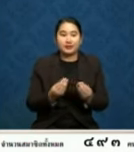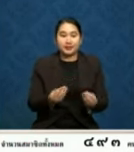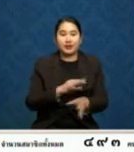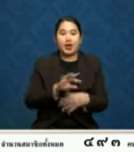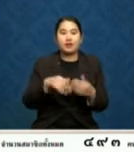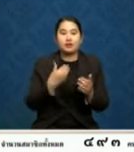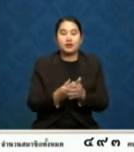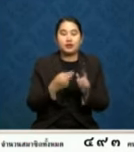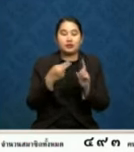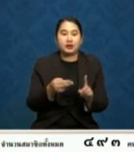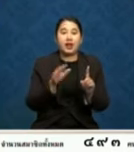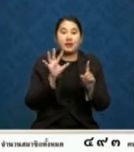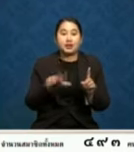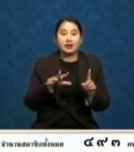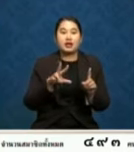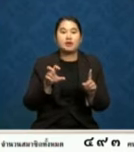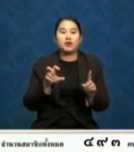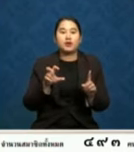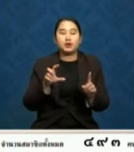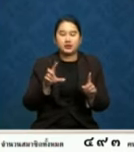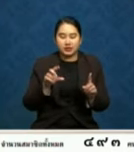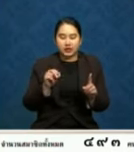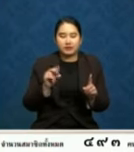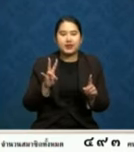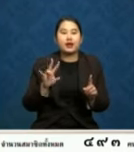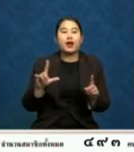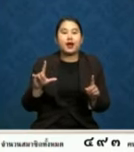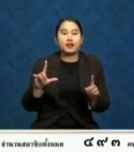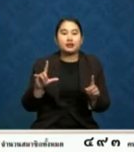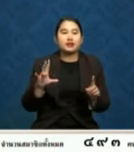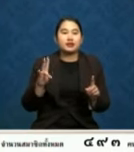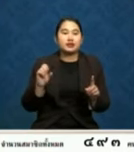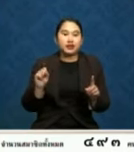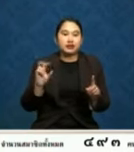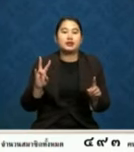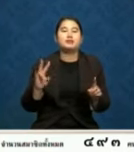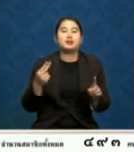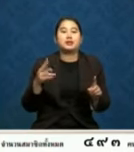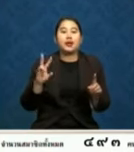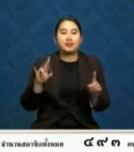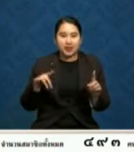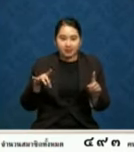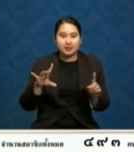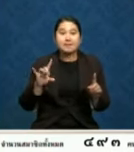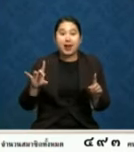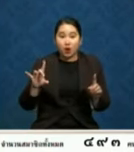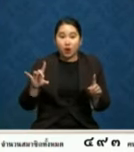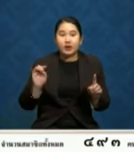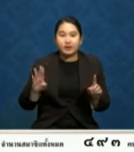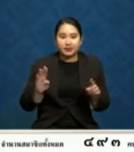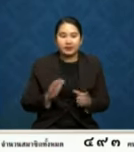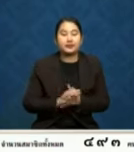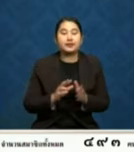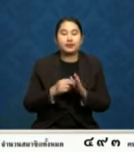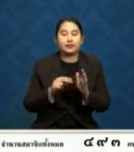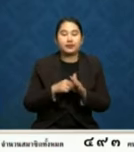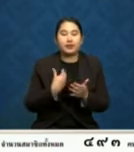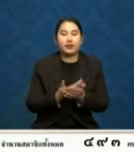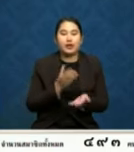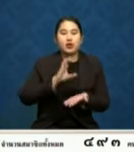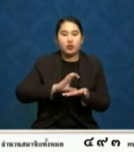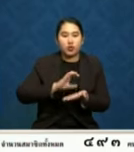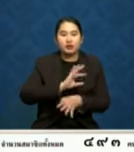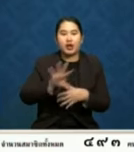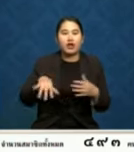ครับ1,3 127ล้าน7718นะครับตรงนี้นะครับเป็นงบประมาณภาพ